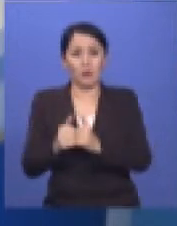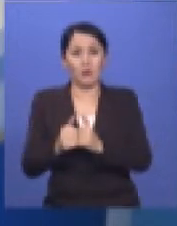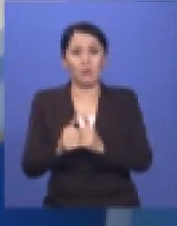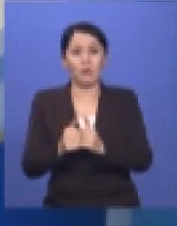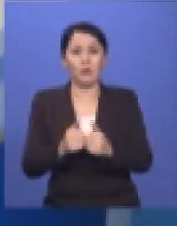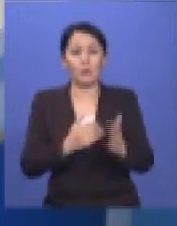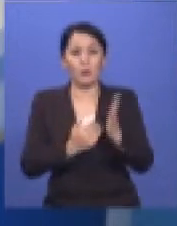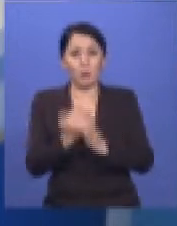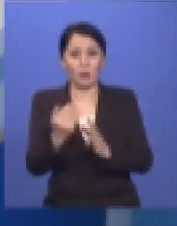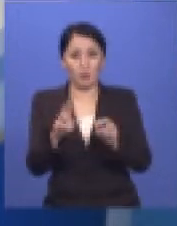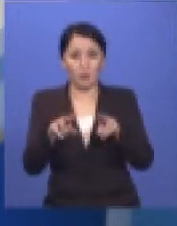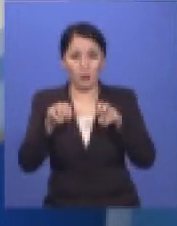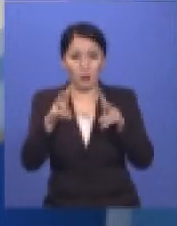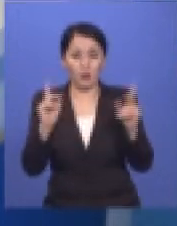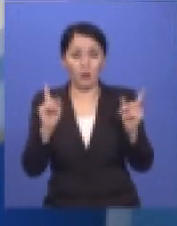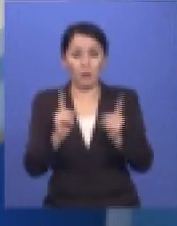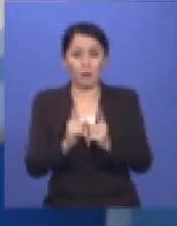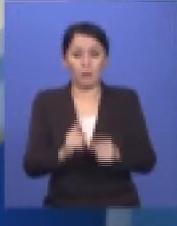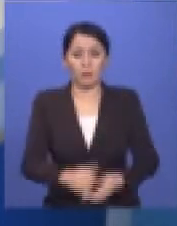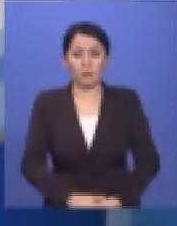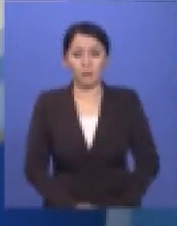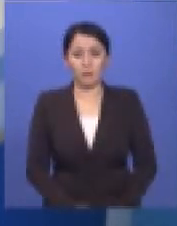әріптестерінің арасындағы беделге ие болған маманмен кездесті.